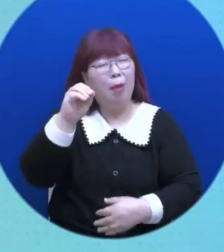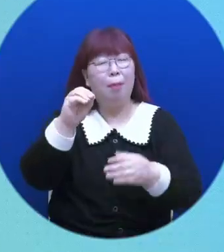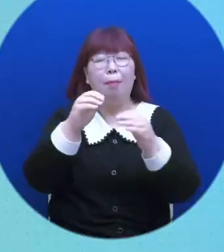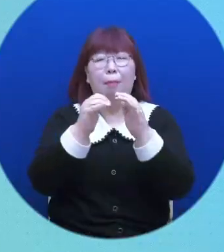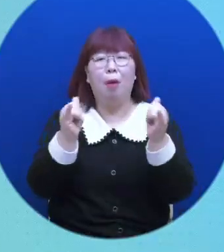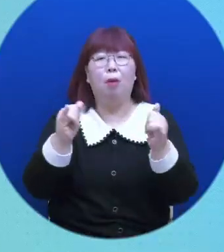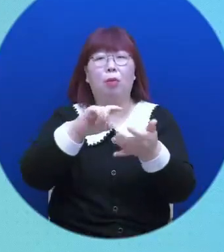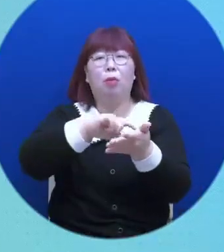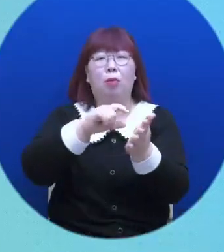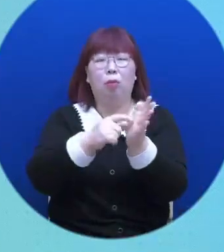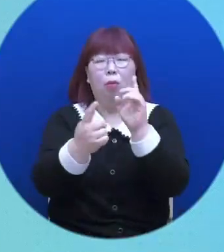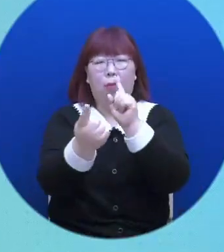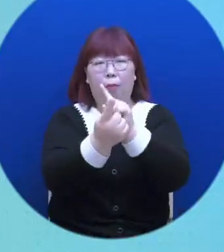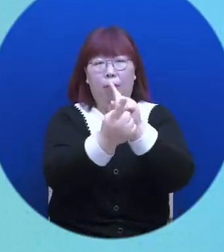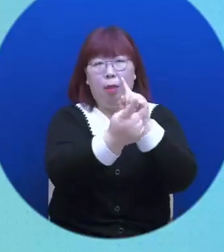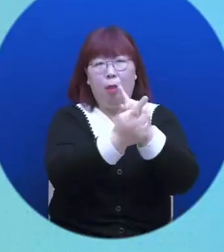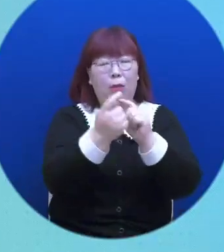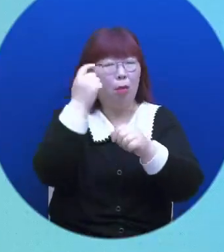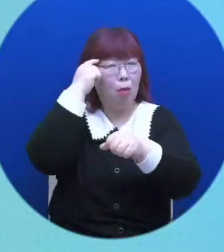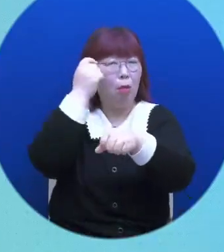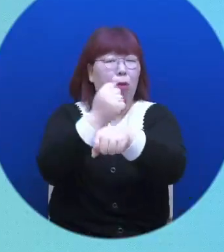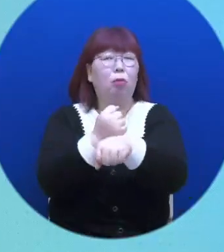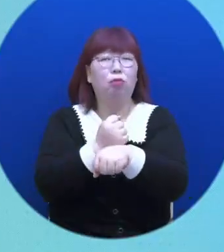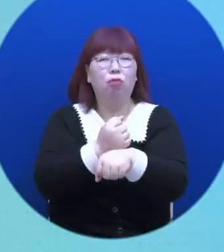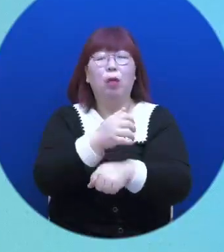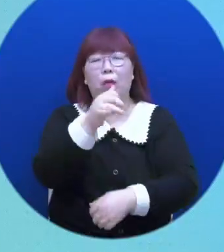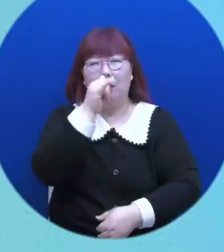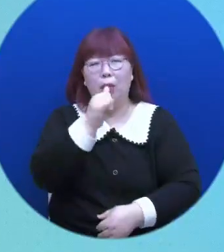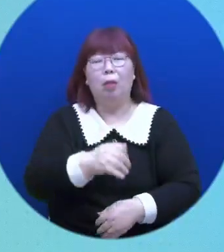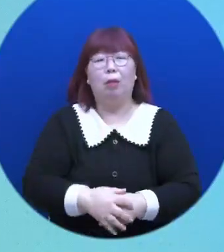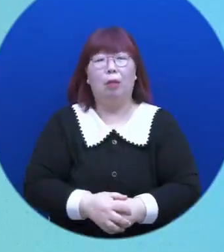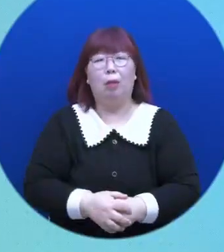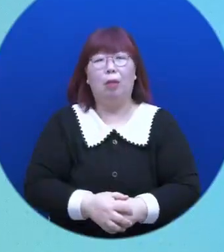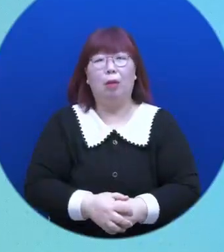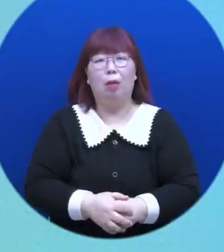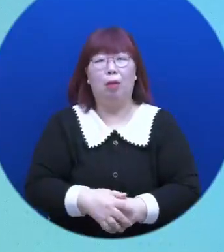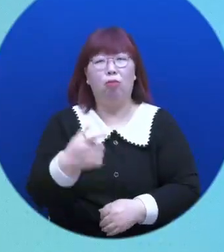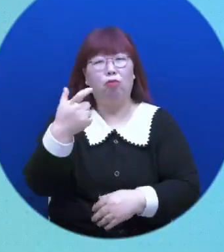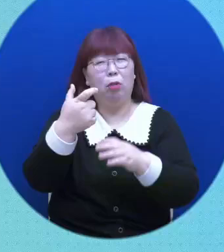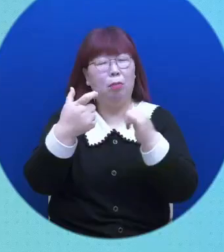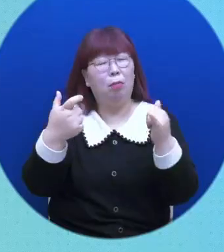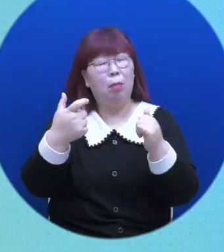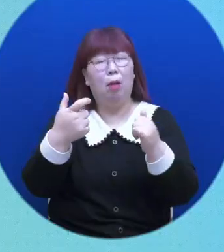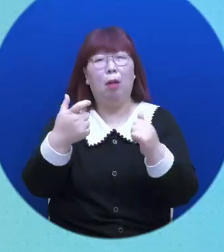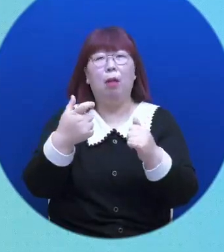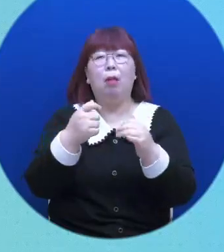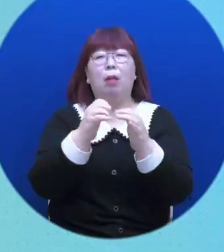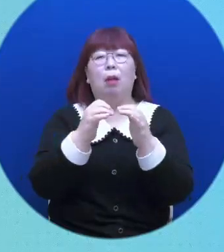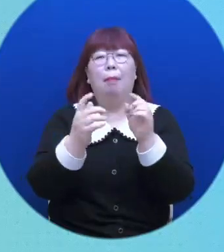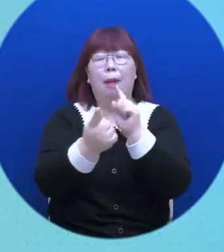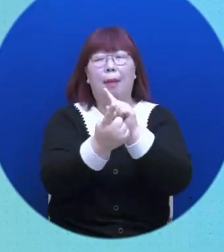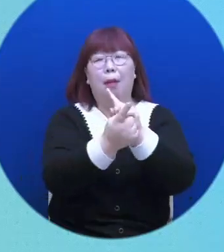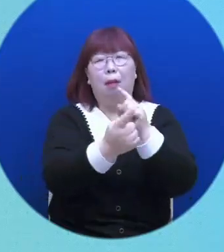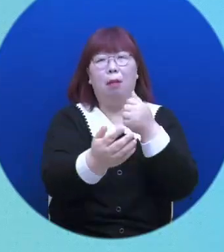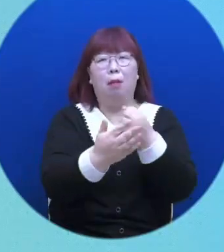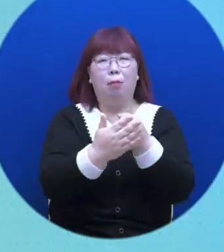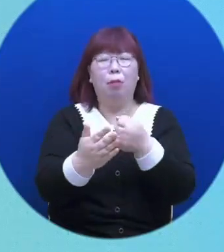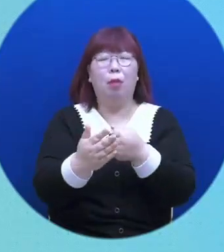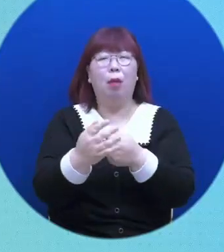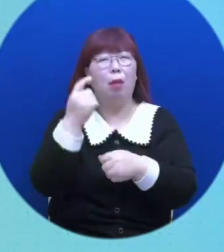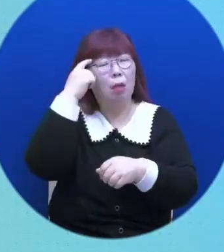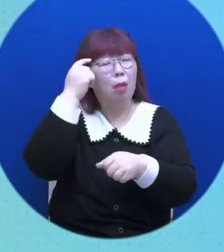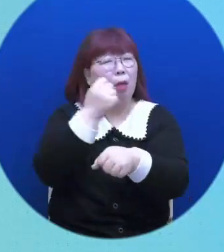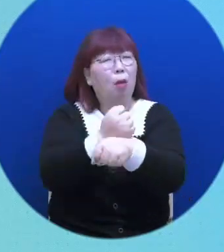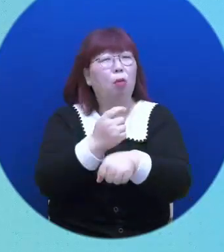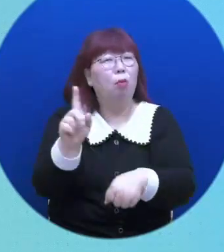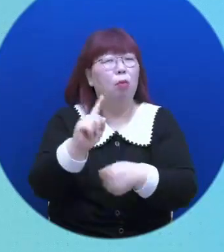대상하여 연구한 게 있습니다. 내용은 이분들의 경제활동, 이들의